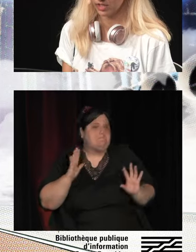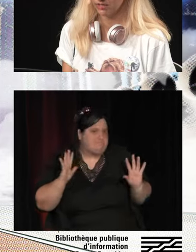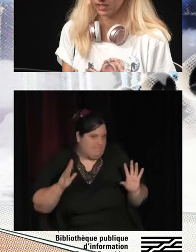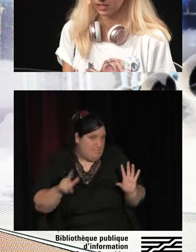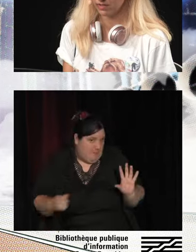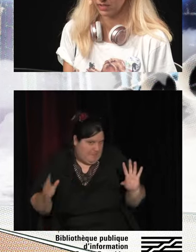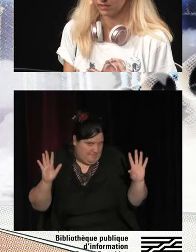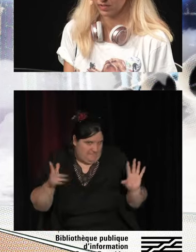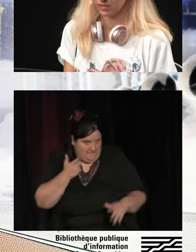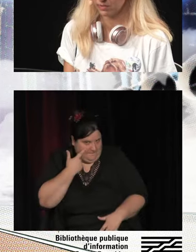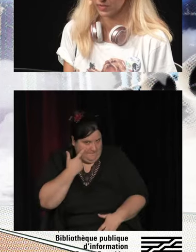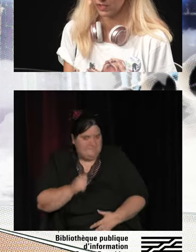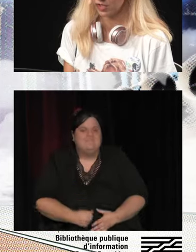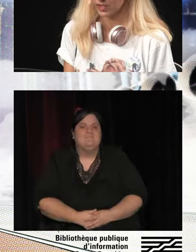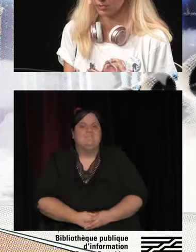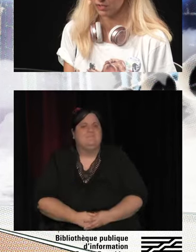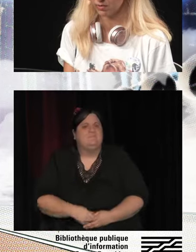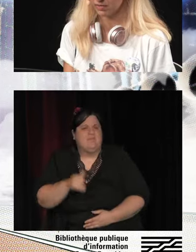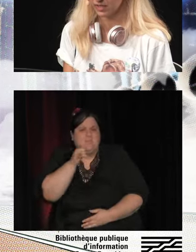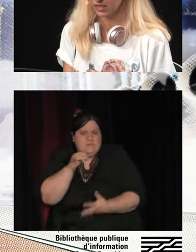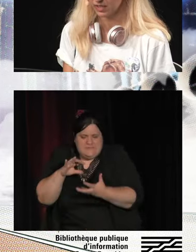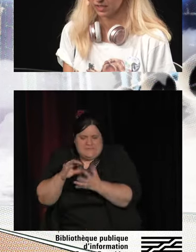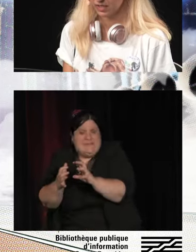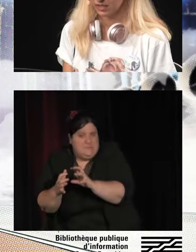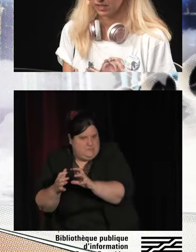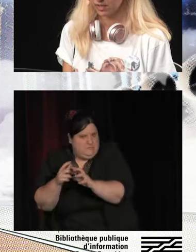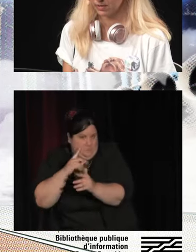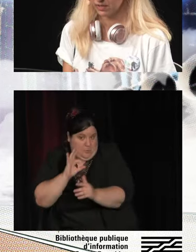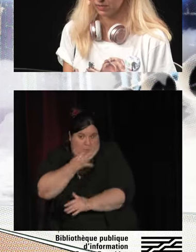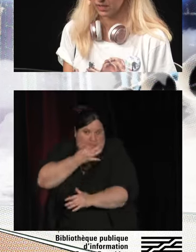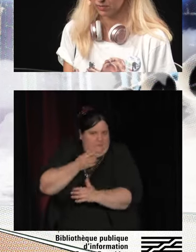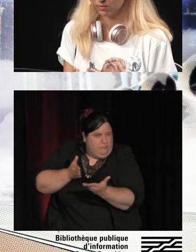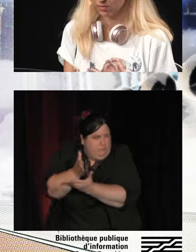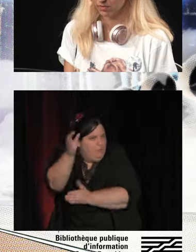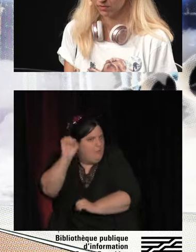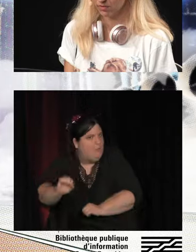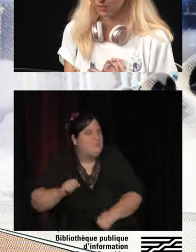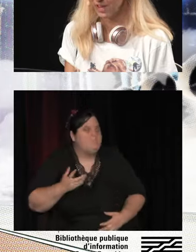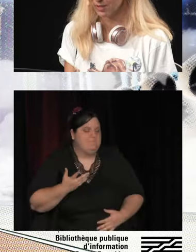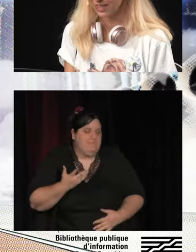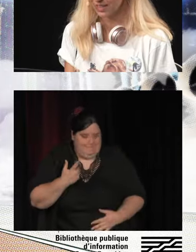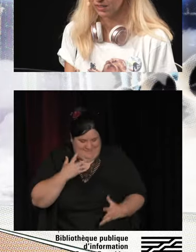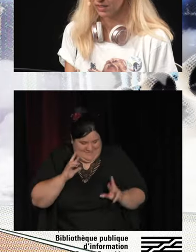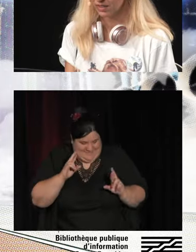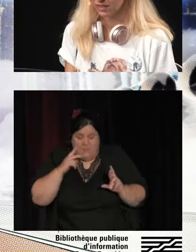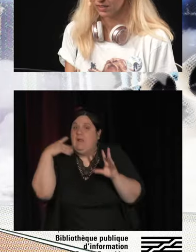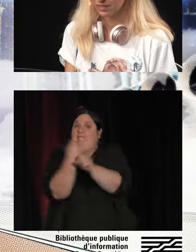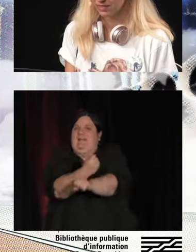Si j'arrive à aller vite. Normalement, il y a un petit glitch d'exploitation à faire, là. J'aimerais bien le faire pour... Ouais, voilà.